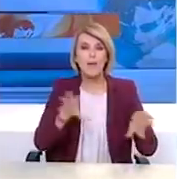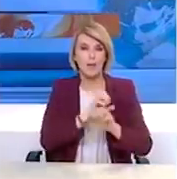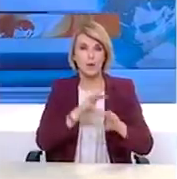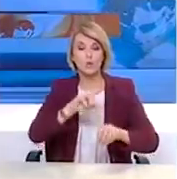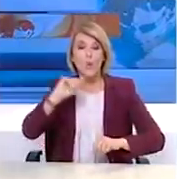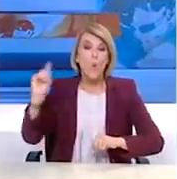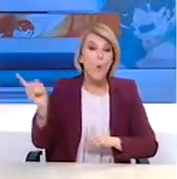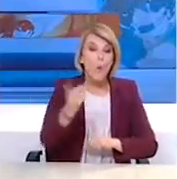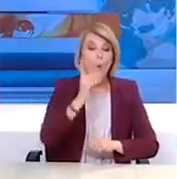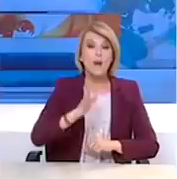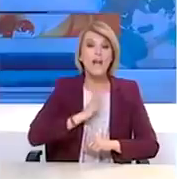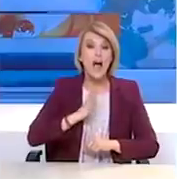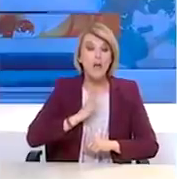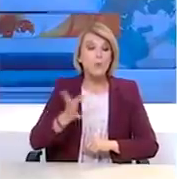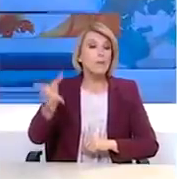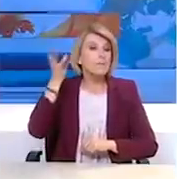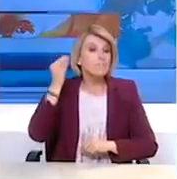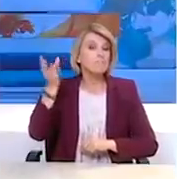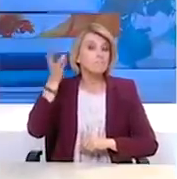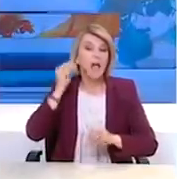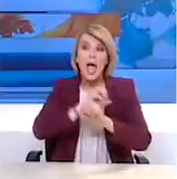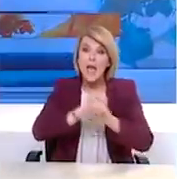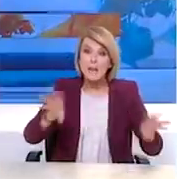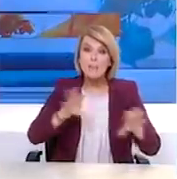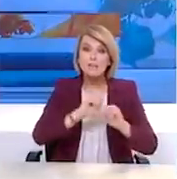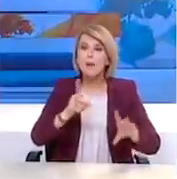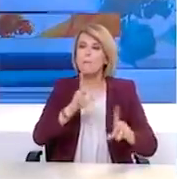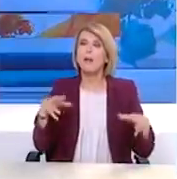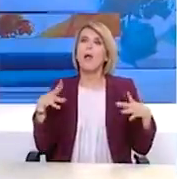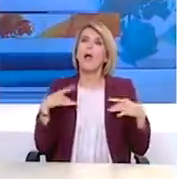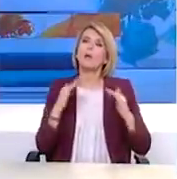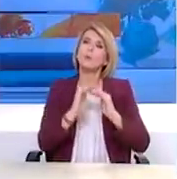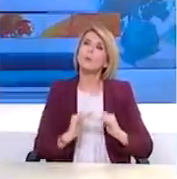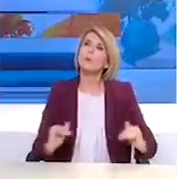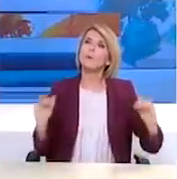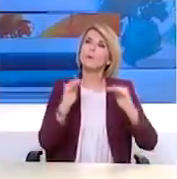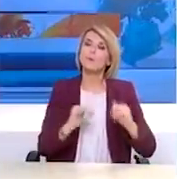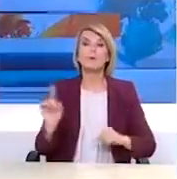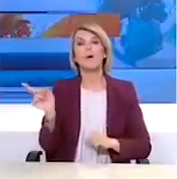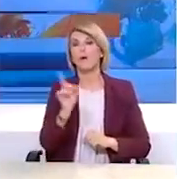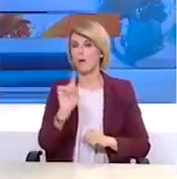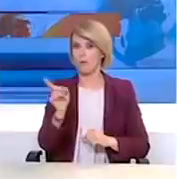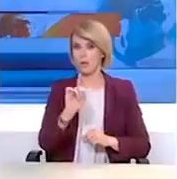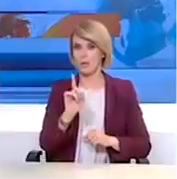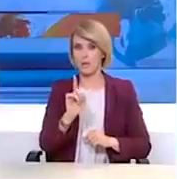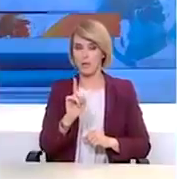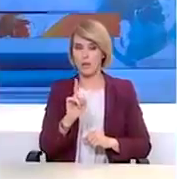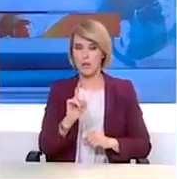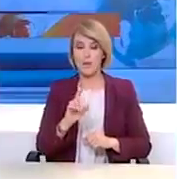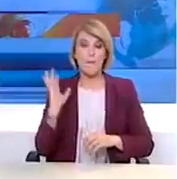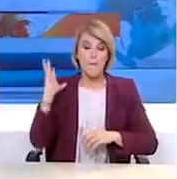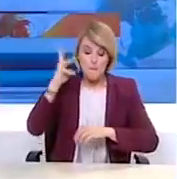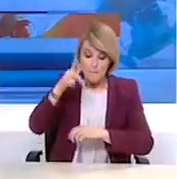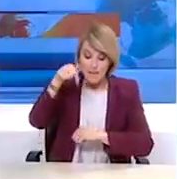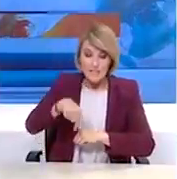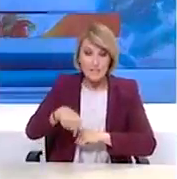τελευταίος πολίτης αυτής της χώρας να ενημερωθεί και να μην εφησυχάζουμε. Και έχουμε δει μέχρι σήμερα ότι τα μηνύματα τα